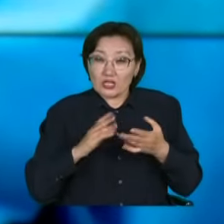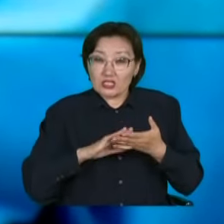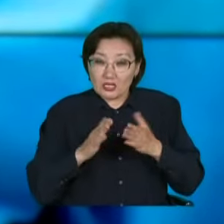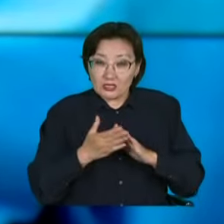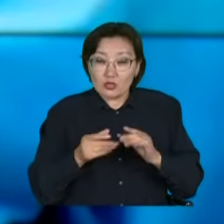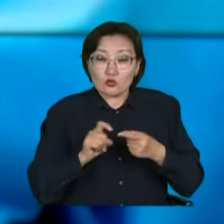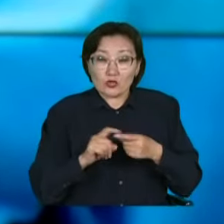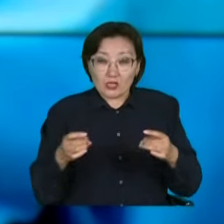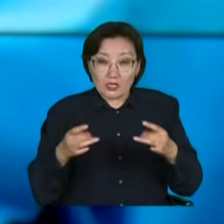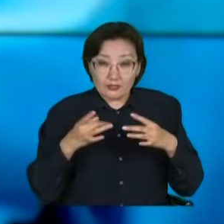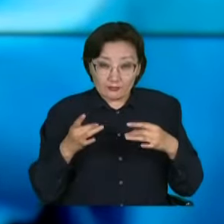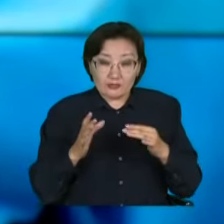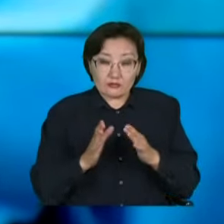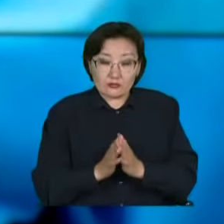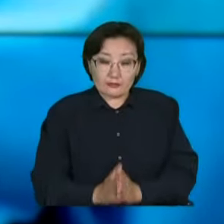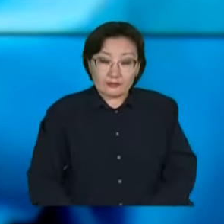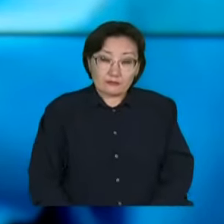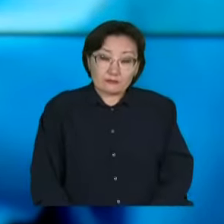өтсеңіз.